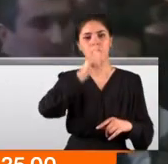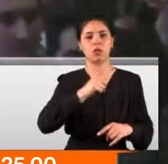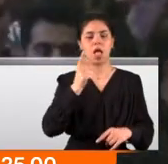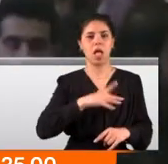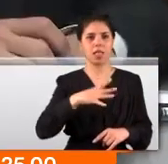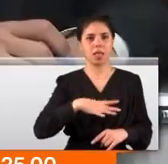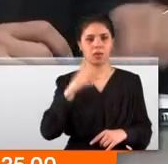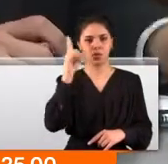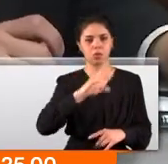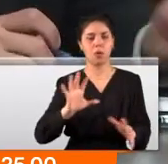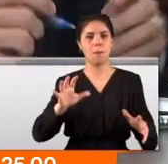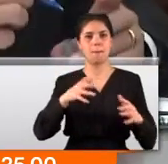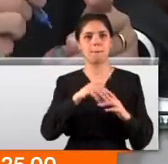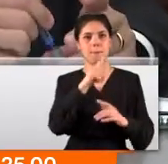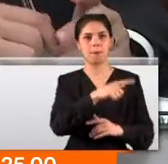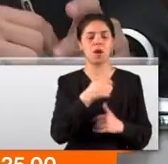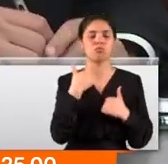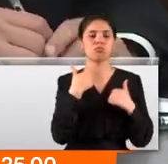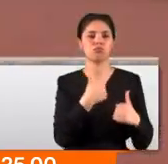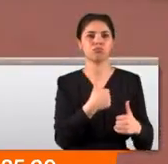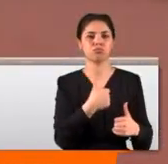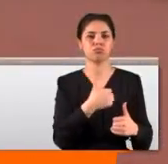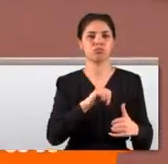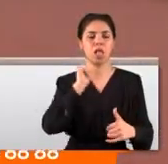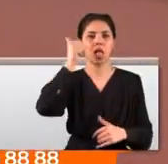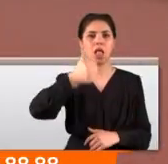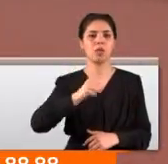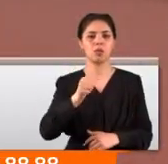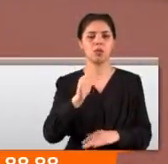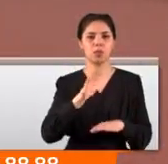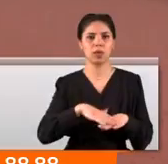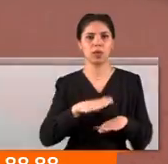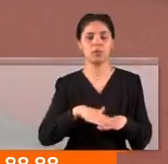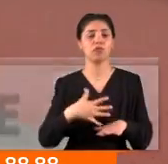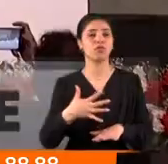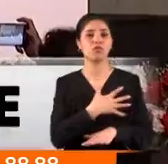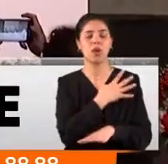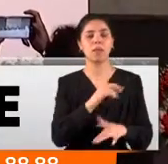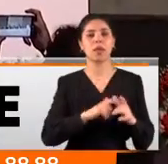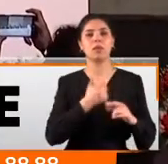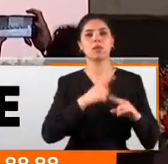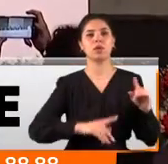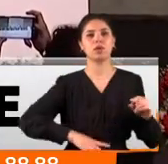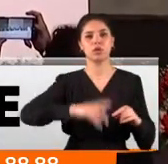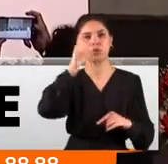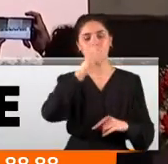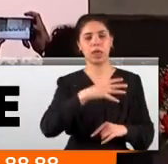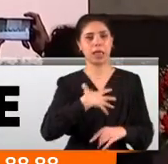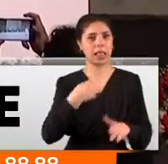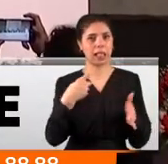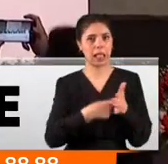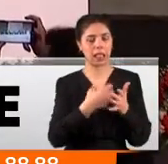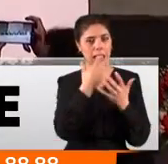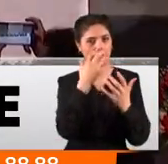pazarlığıyla ilgili partisinden tam yetki aldığı günün ertesinde yapıldı. Peki CHP Genel Başkanı masaya kendi ismini